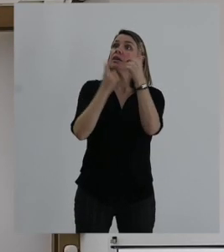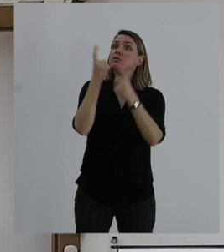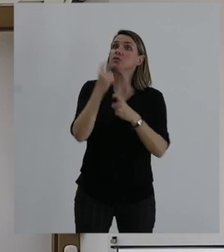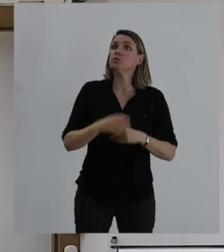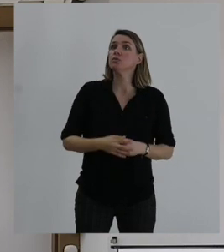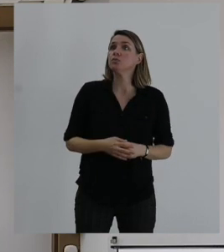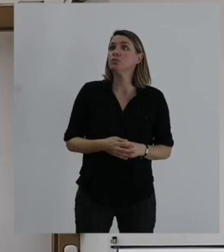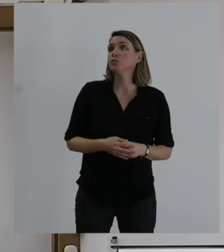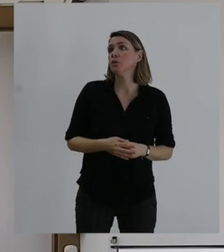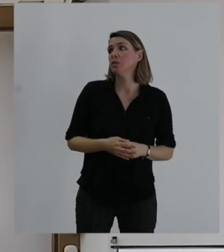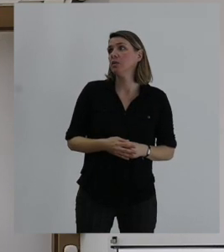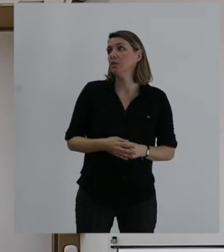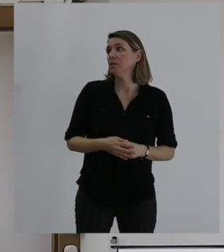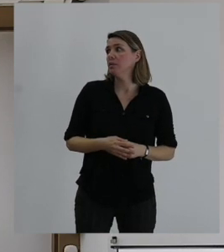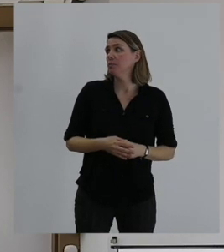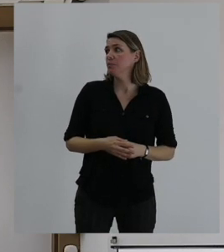regard?